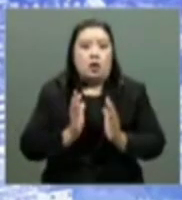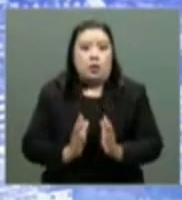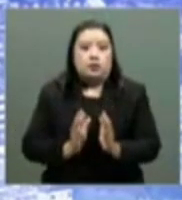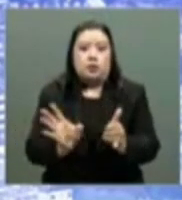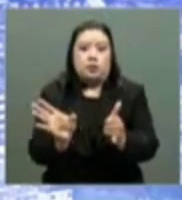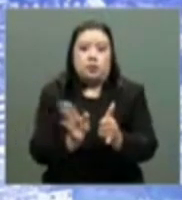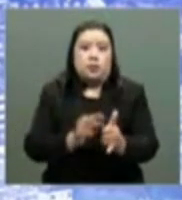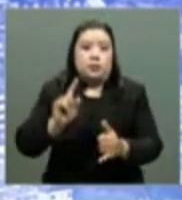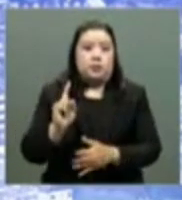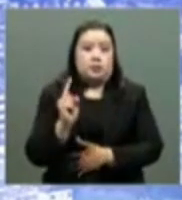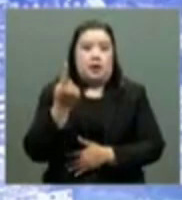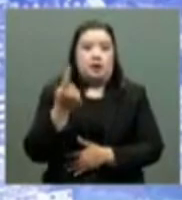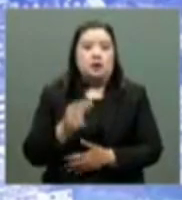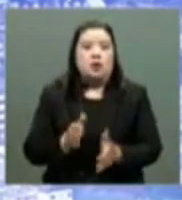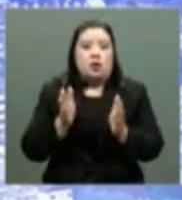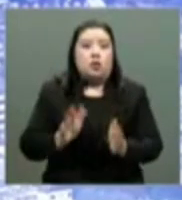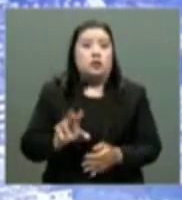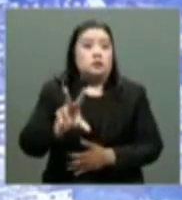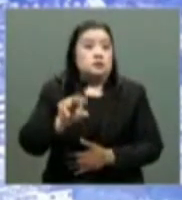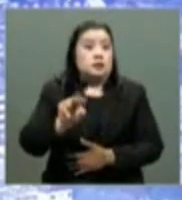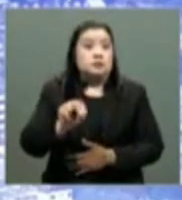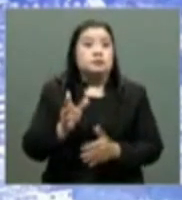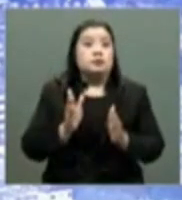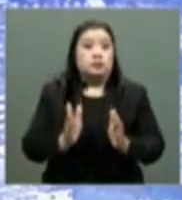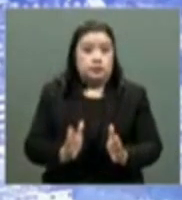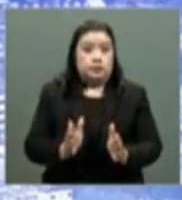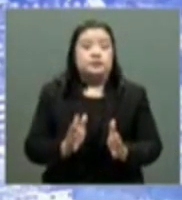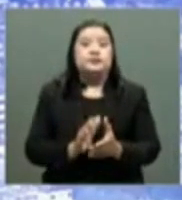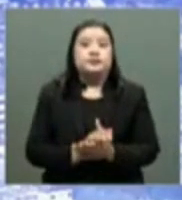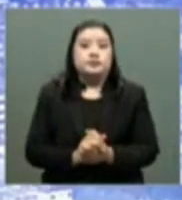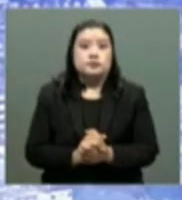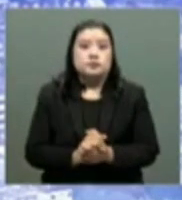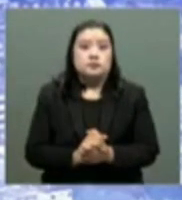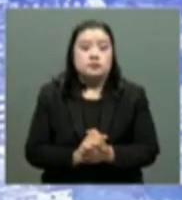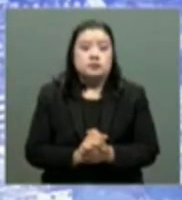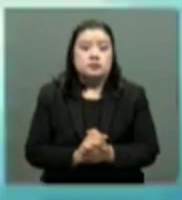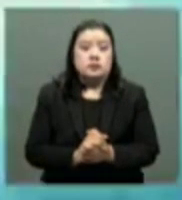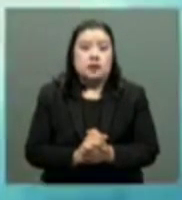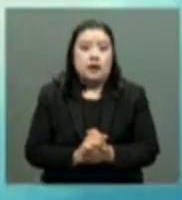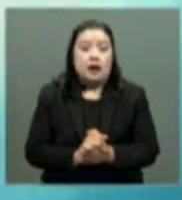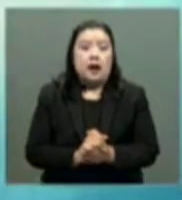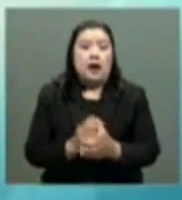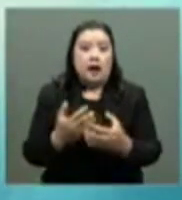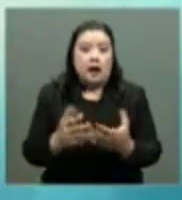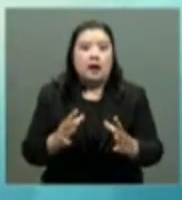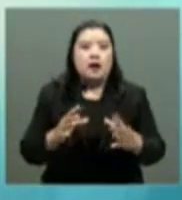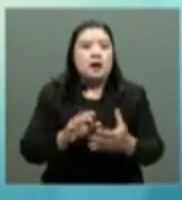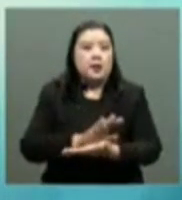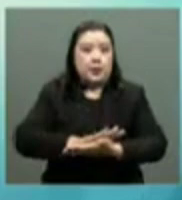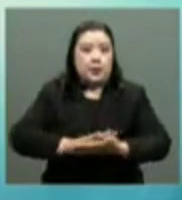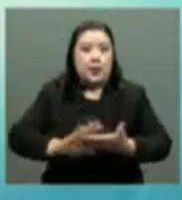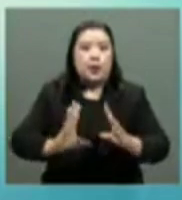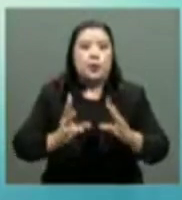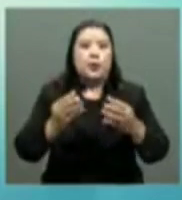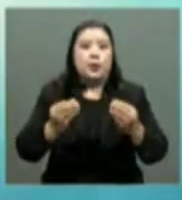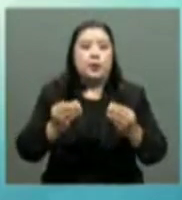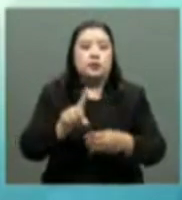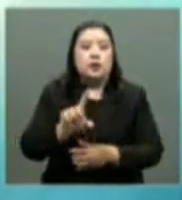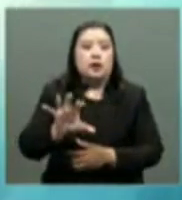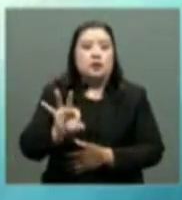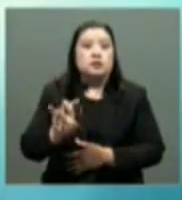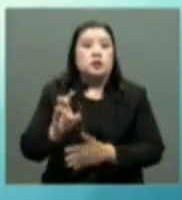ใหม่วันนี้30รายครับแล้วก็กลับบ้านได้แล้ว 1,497 รายรักษ